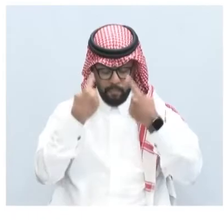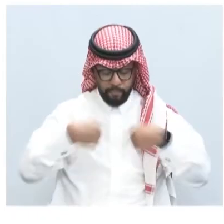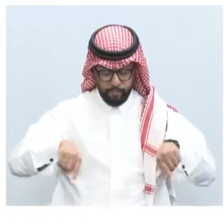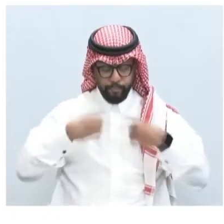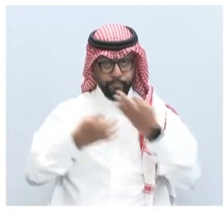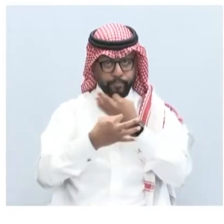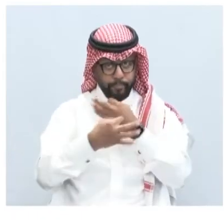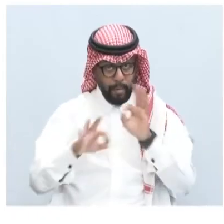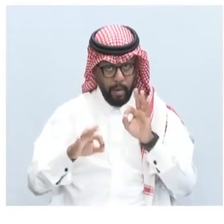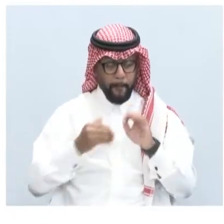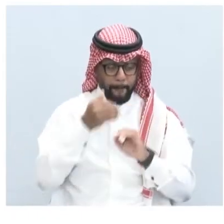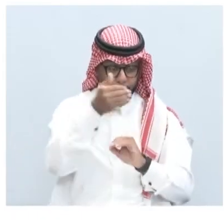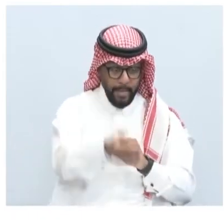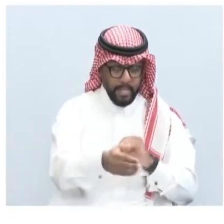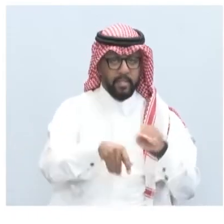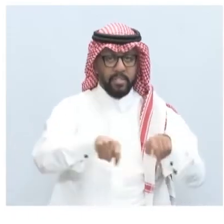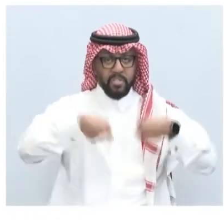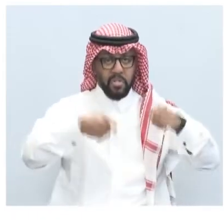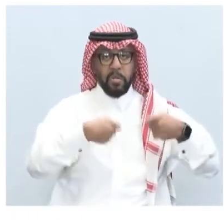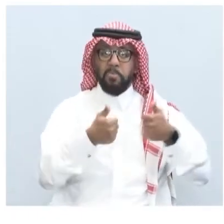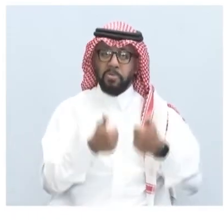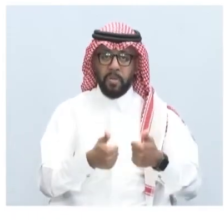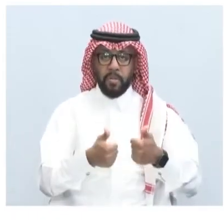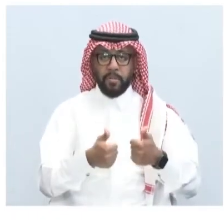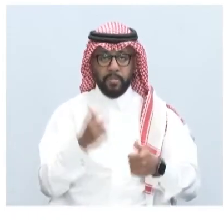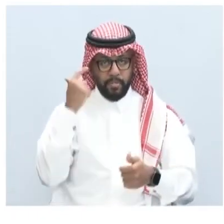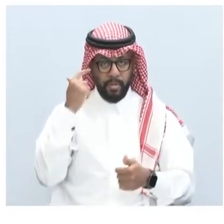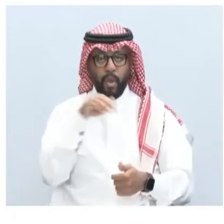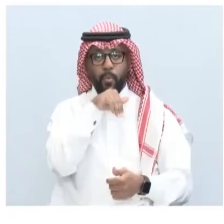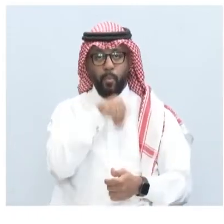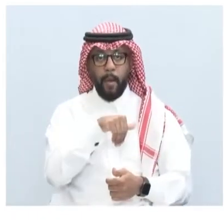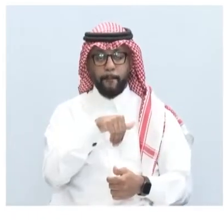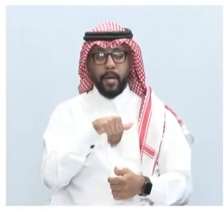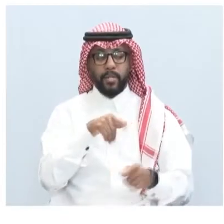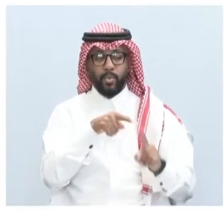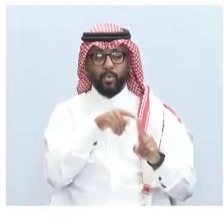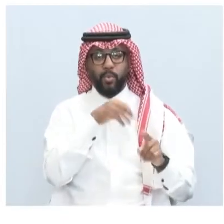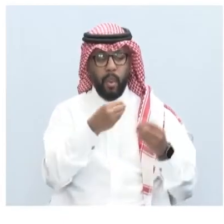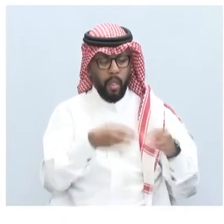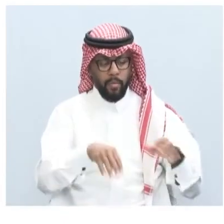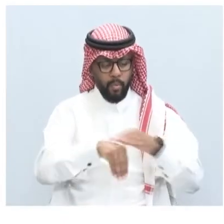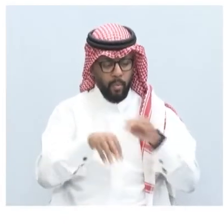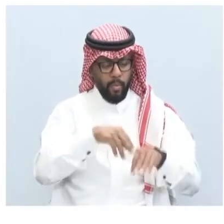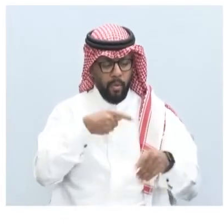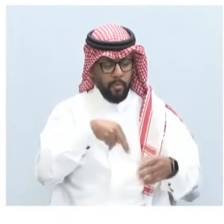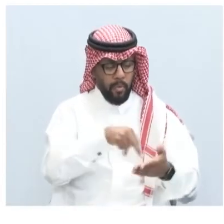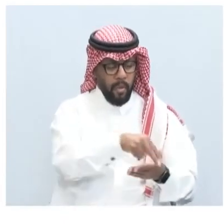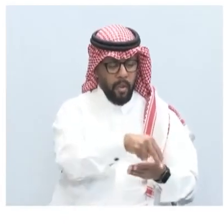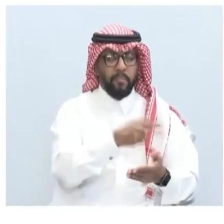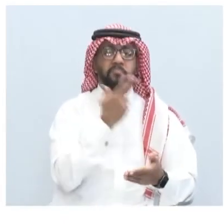فاذن والدليل كما مر معنا حديث النبي صلى الله عليه وسلم دعهما فاني ادخلتهما